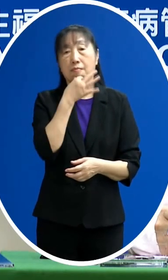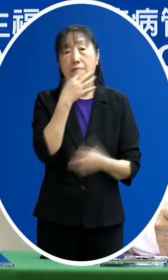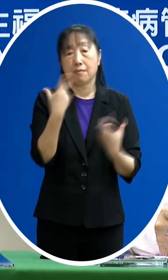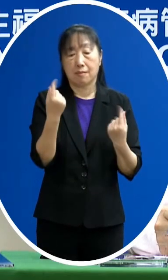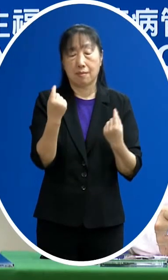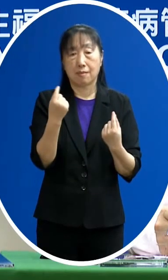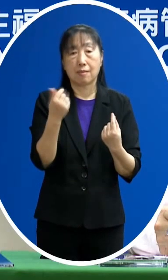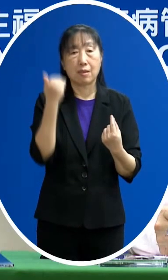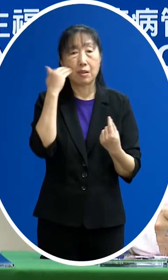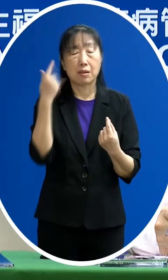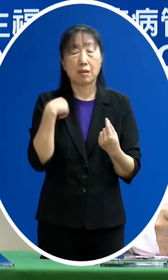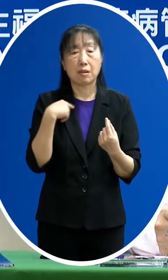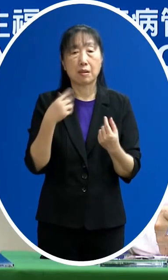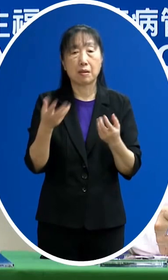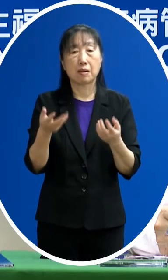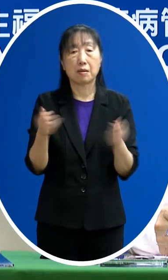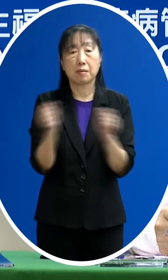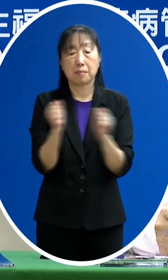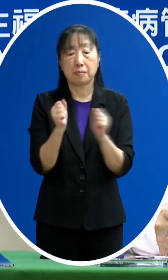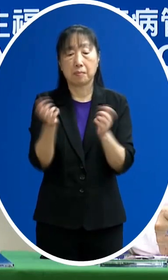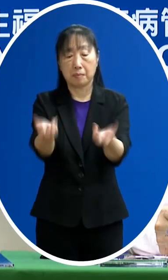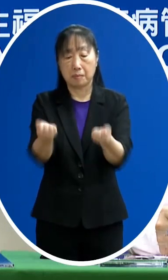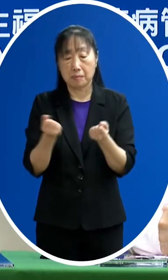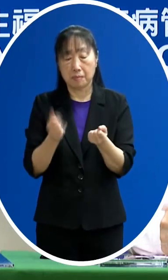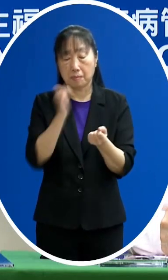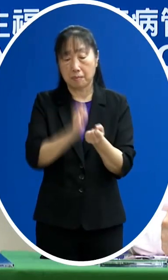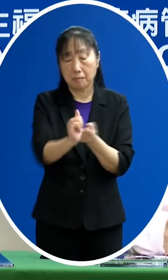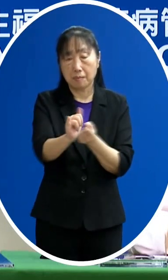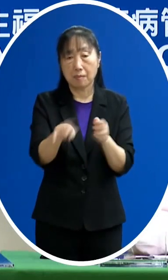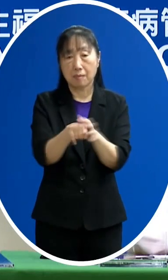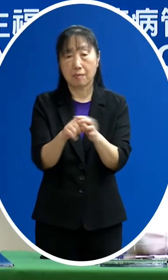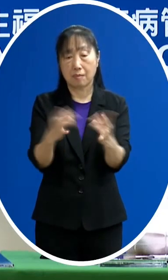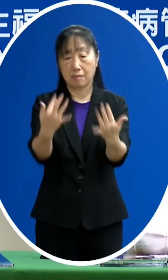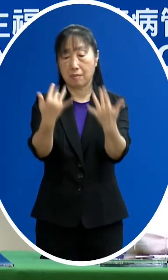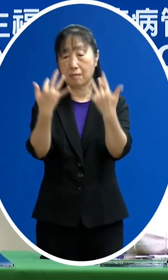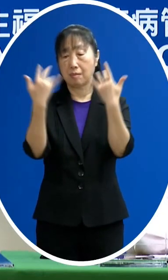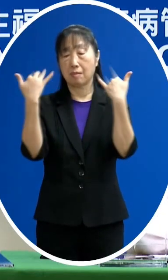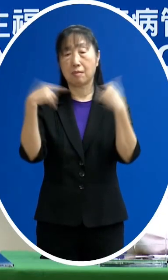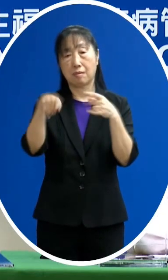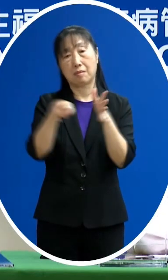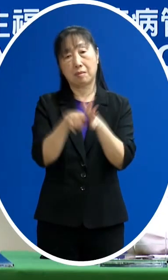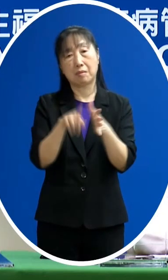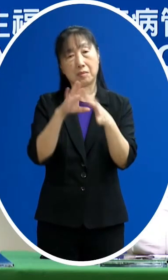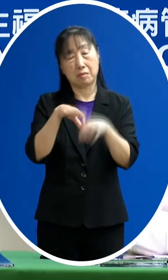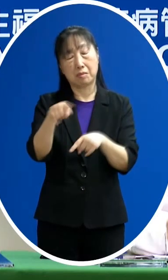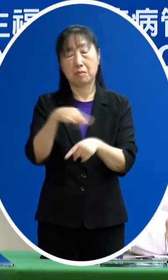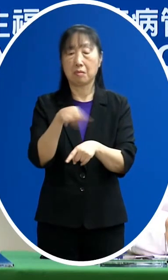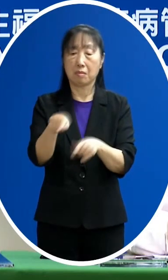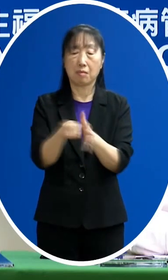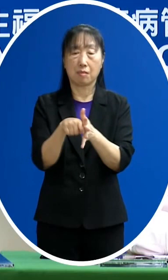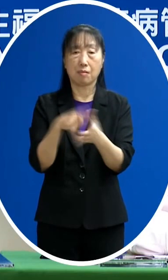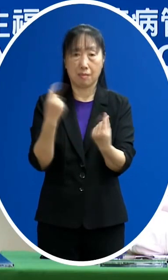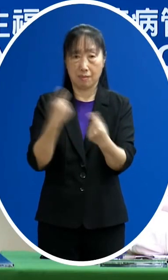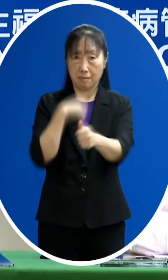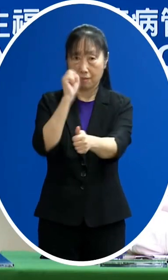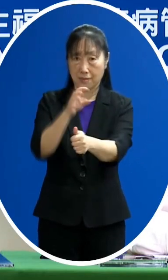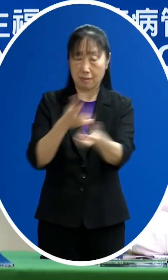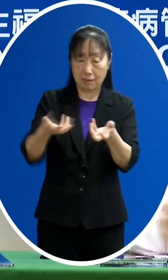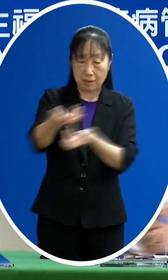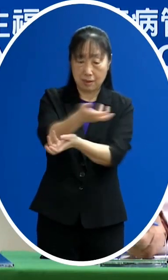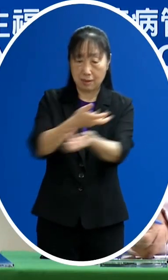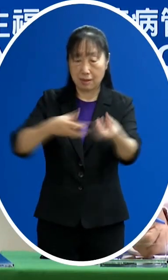万一有什么泄漏或怎么样，还有在处理这些感控要分流，所以各地方在殡葬这个地方或